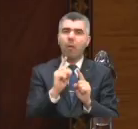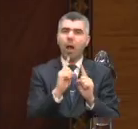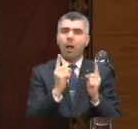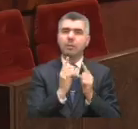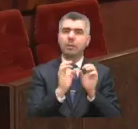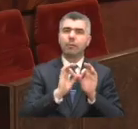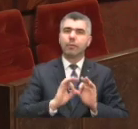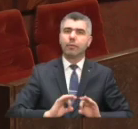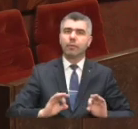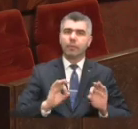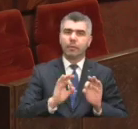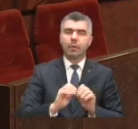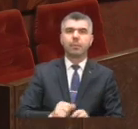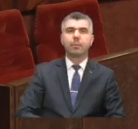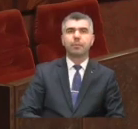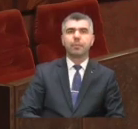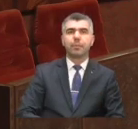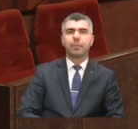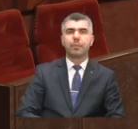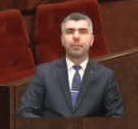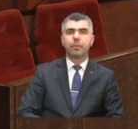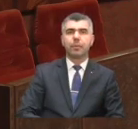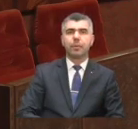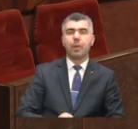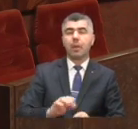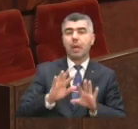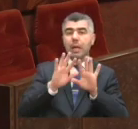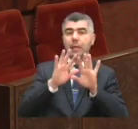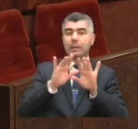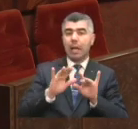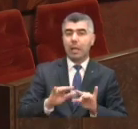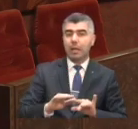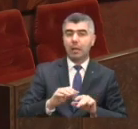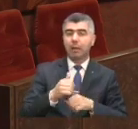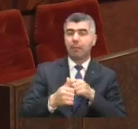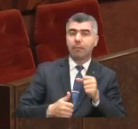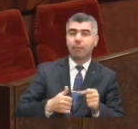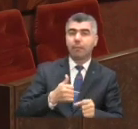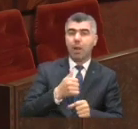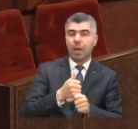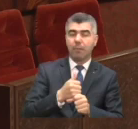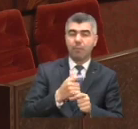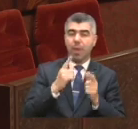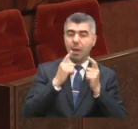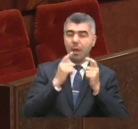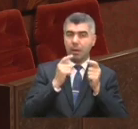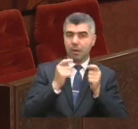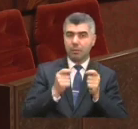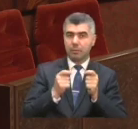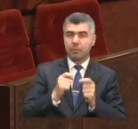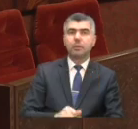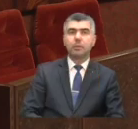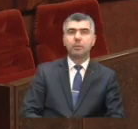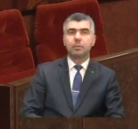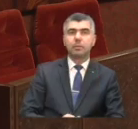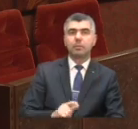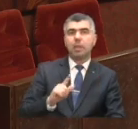فالسيد الوكيل بالرجوع الى هذا التقرير السنوي بان هناك